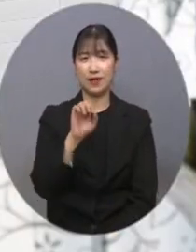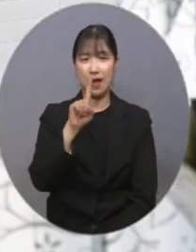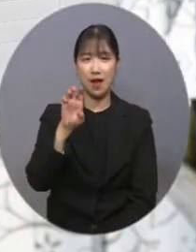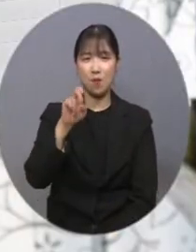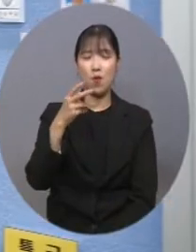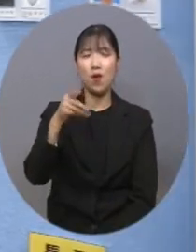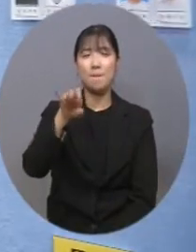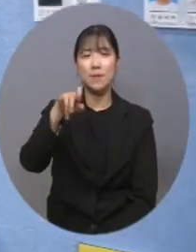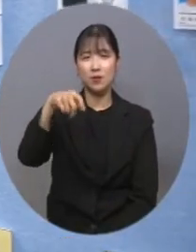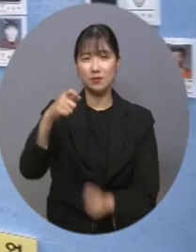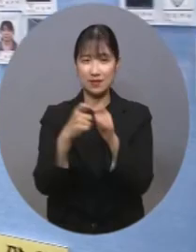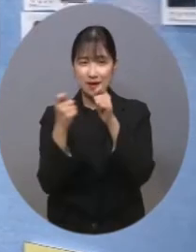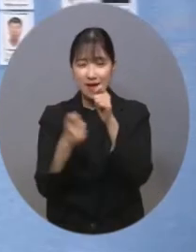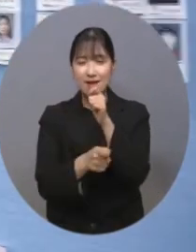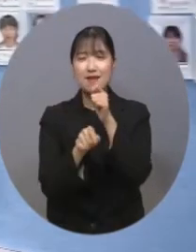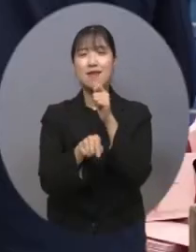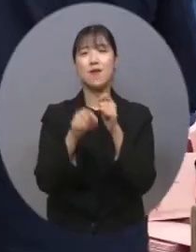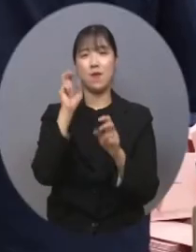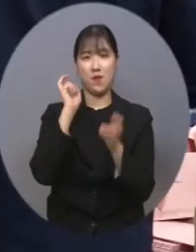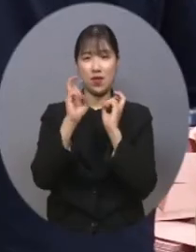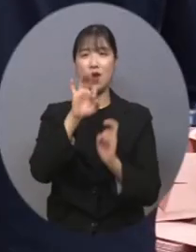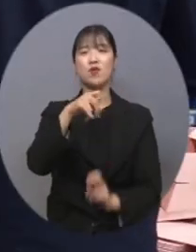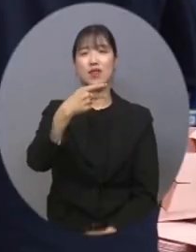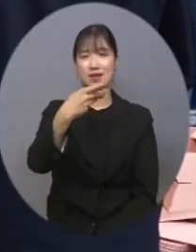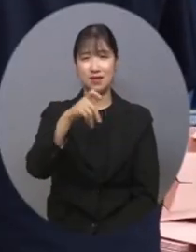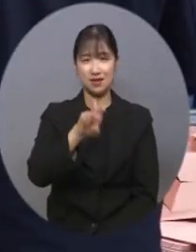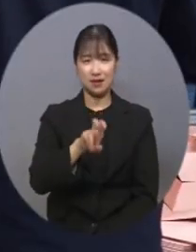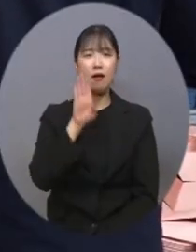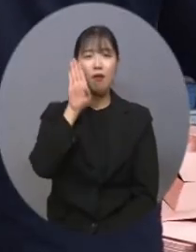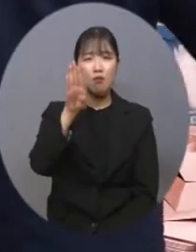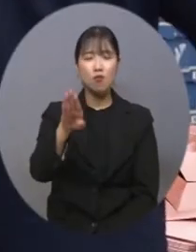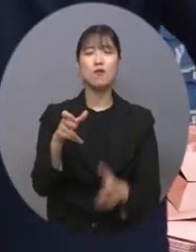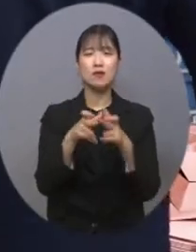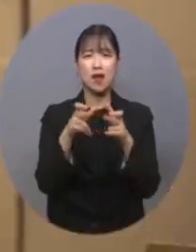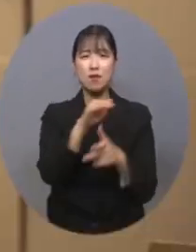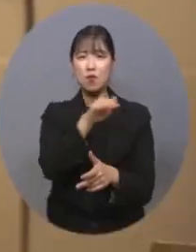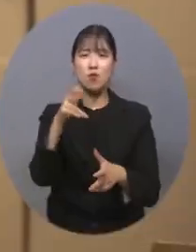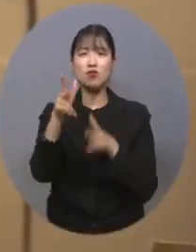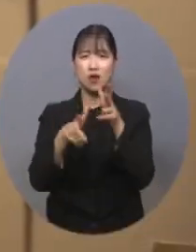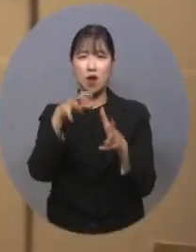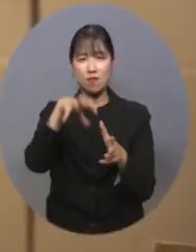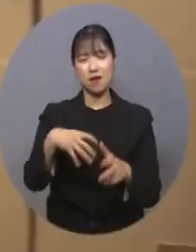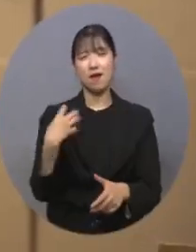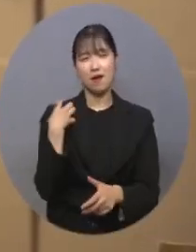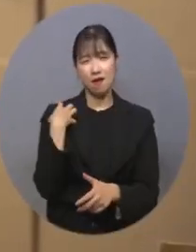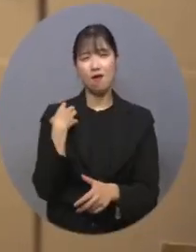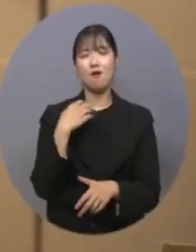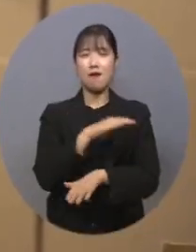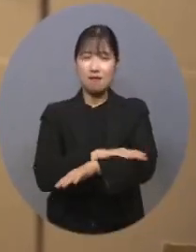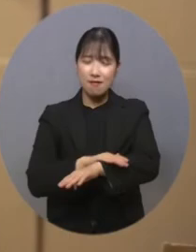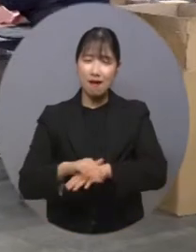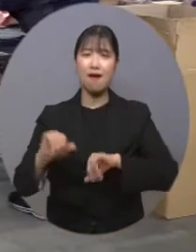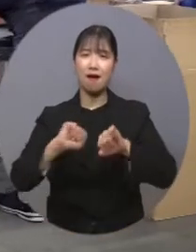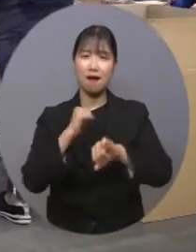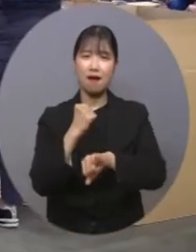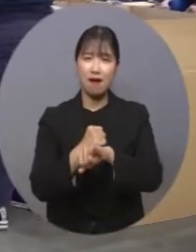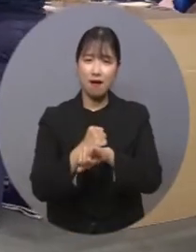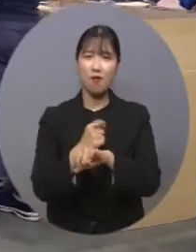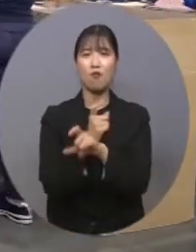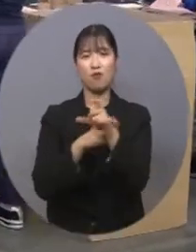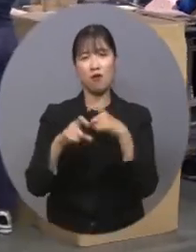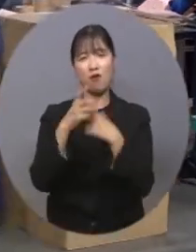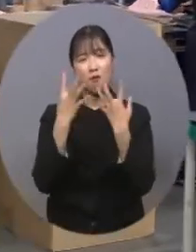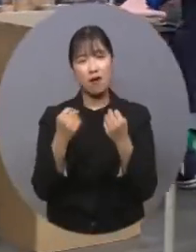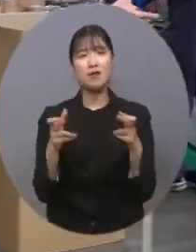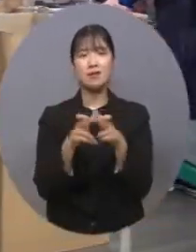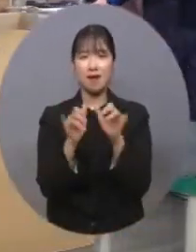아모레퍼시픽 자회사인 위드림 앞으로도 장애인 표준사업장으로서의 역할을 충실히 수행하고 더욱더